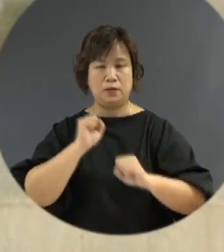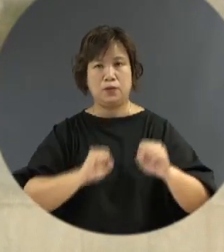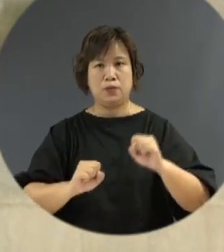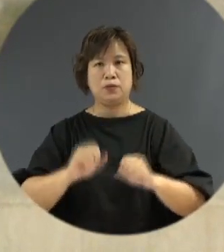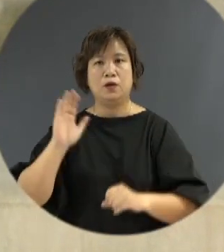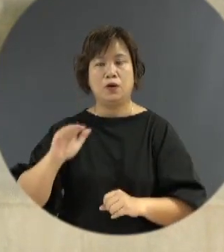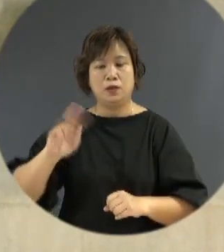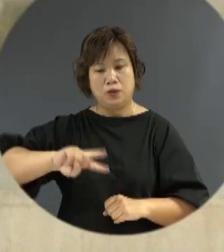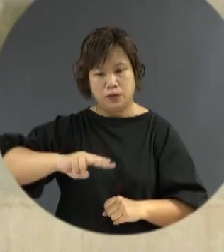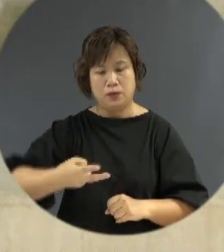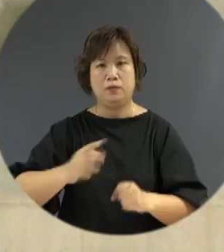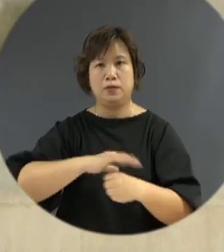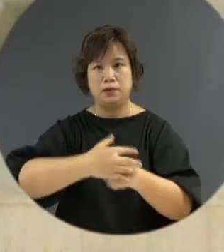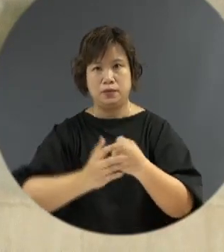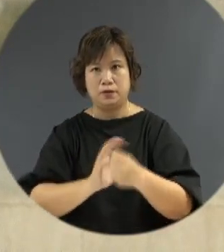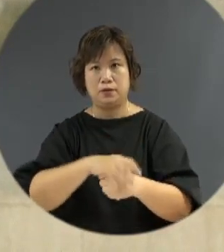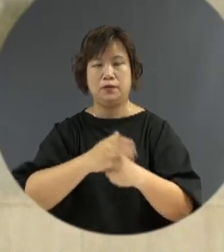改变世界。